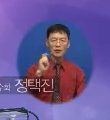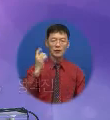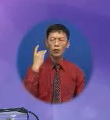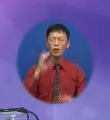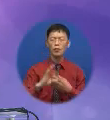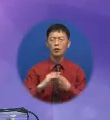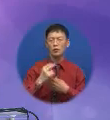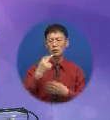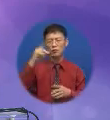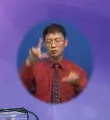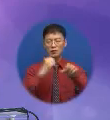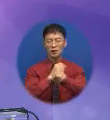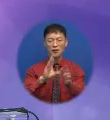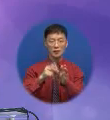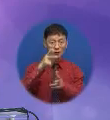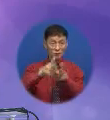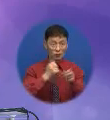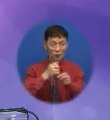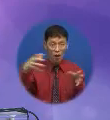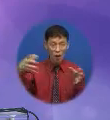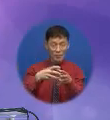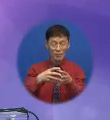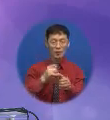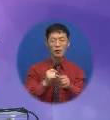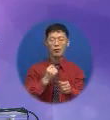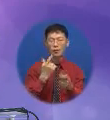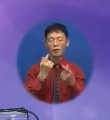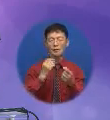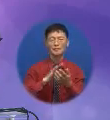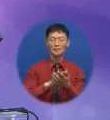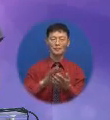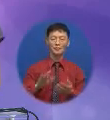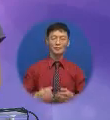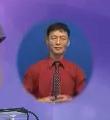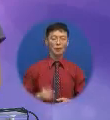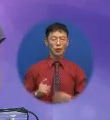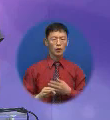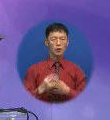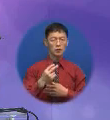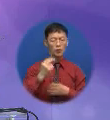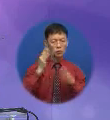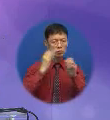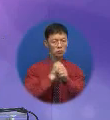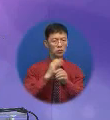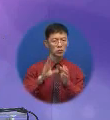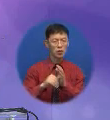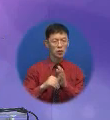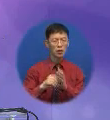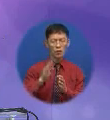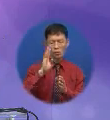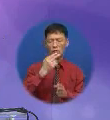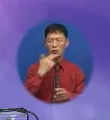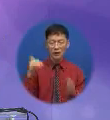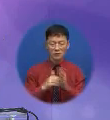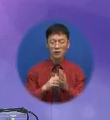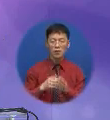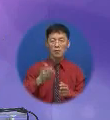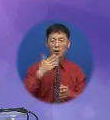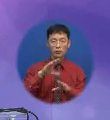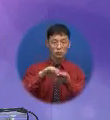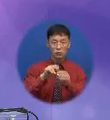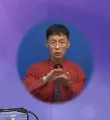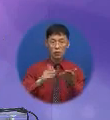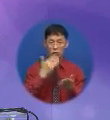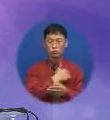BT는 생명현상과 산업의 절묘한 합작품이라고 할 수 있겠습니다. 생명공학은 무병장수 또 식량 문제